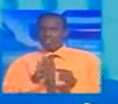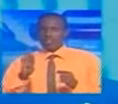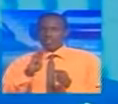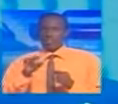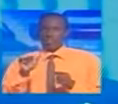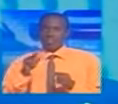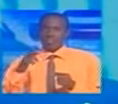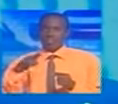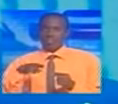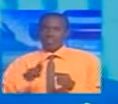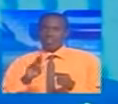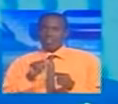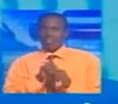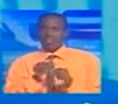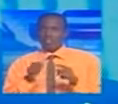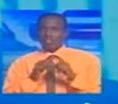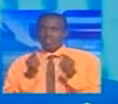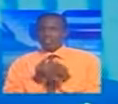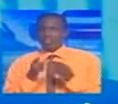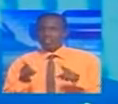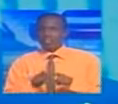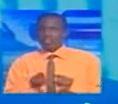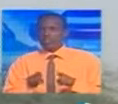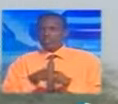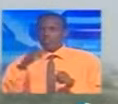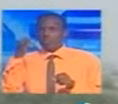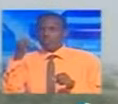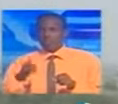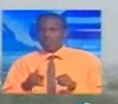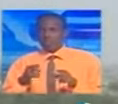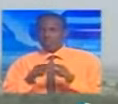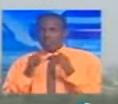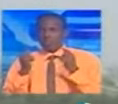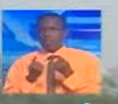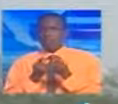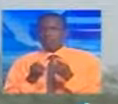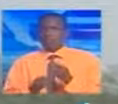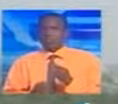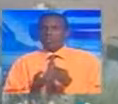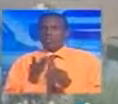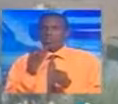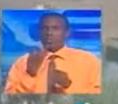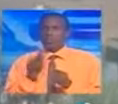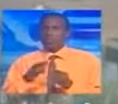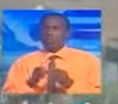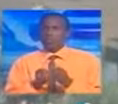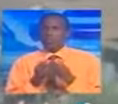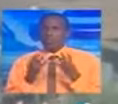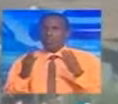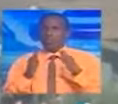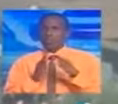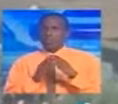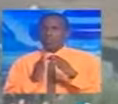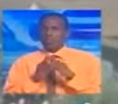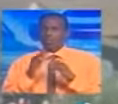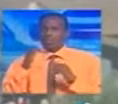3 foyers d'incendie dans cette même journée. Le bilan est lourd, on déplore donc, selon les premières informations, près